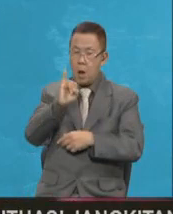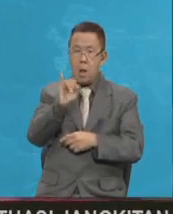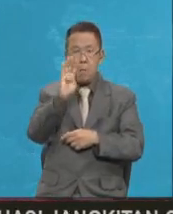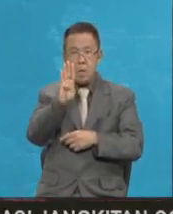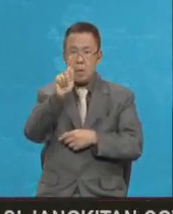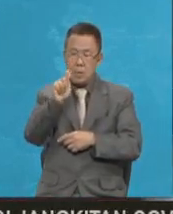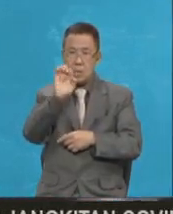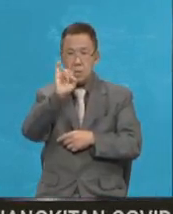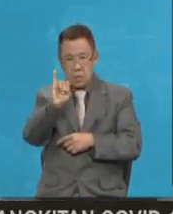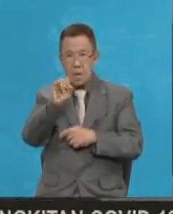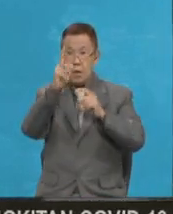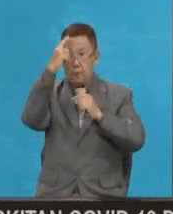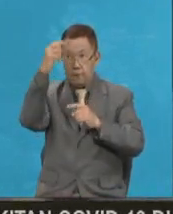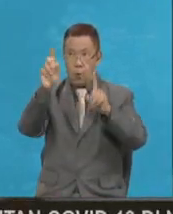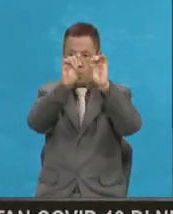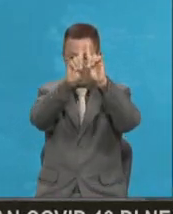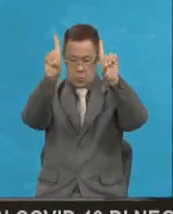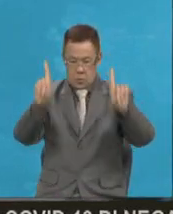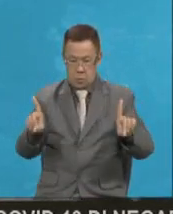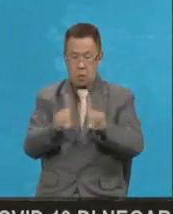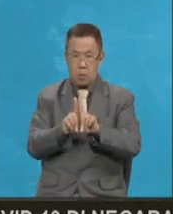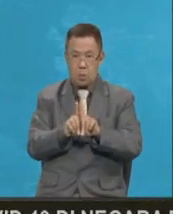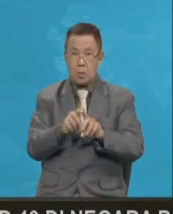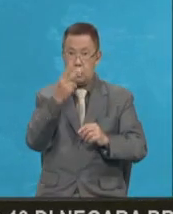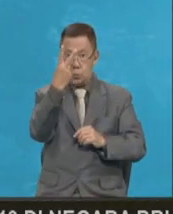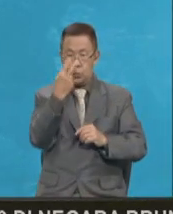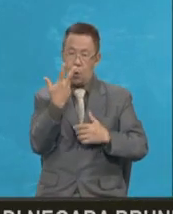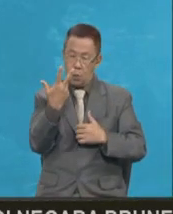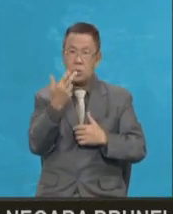te8 peringkat Diploma kecap dan